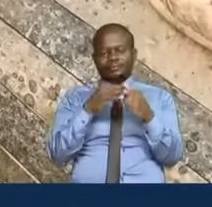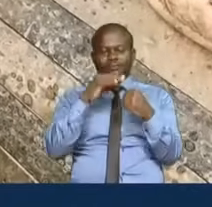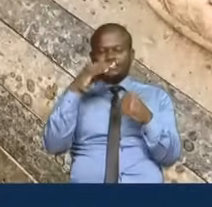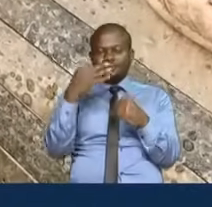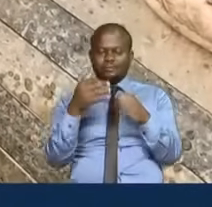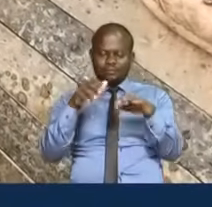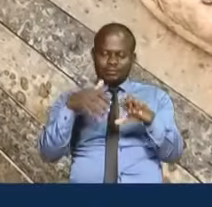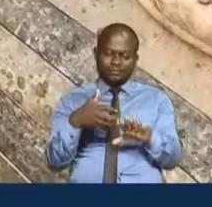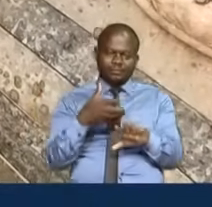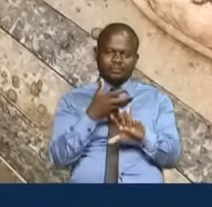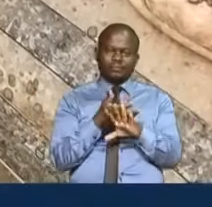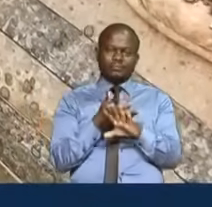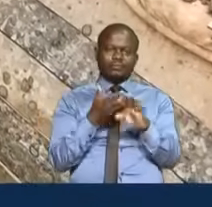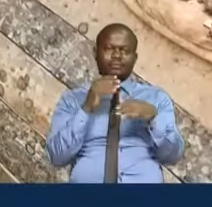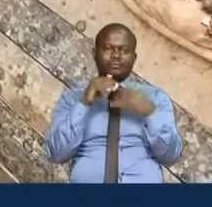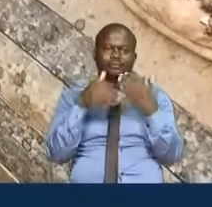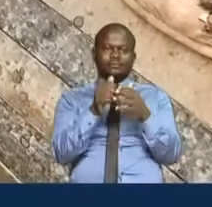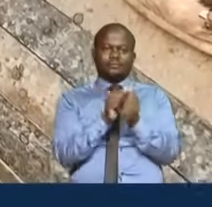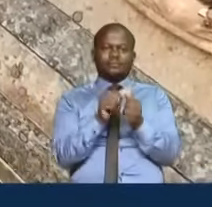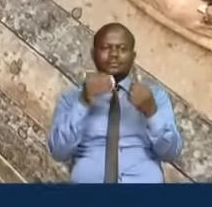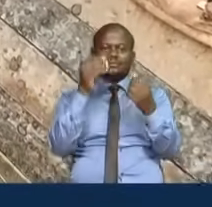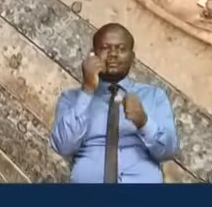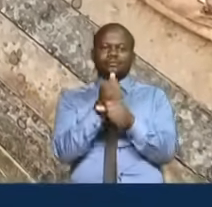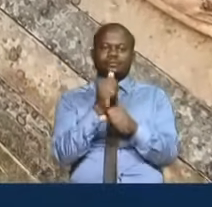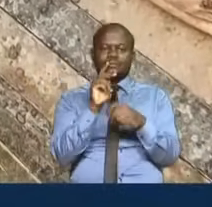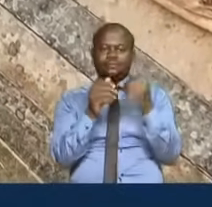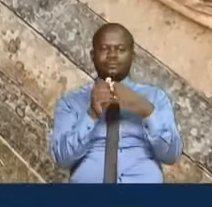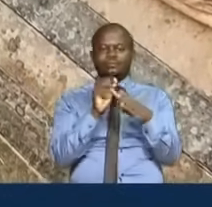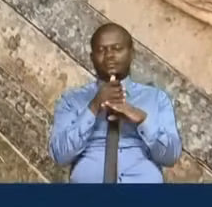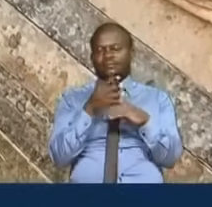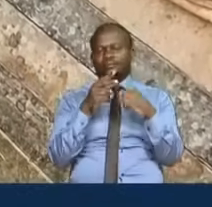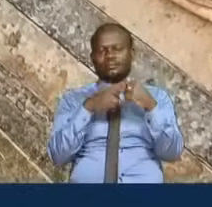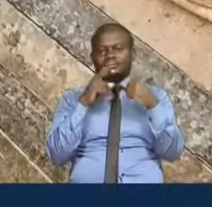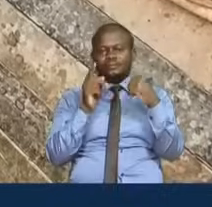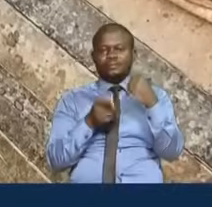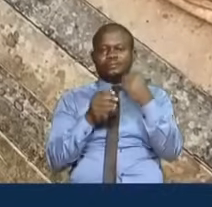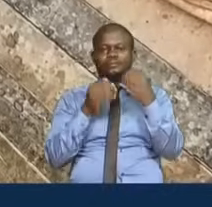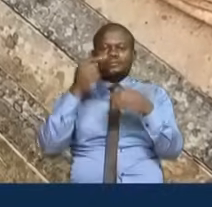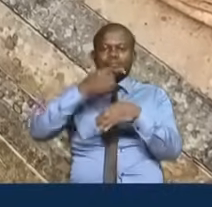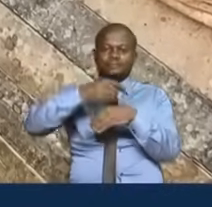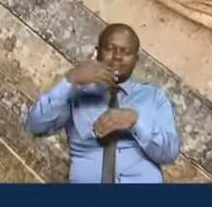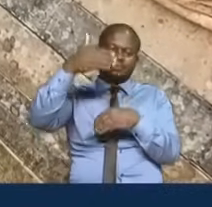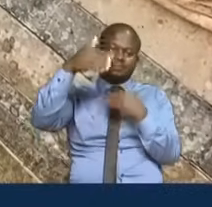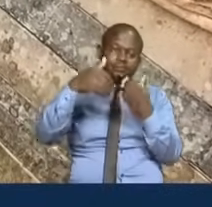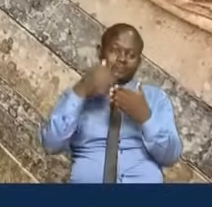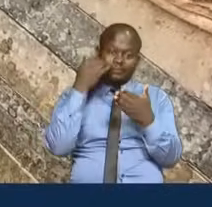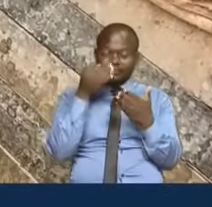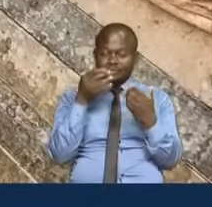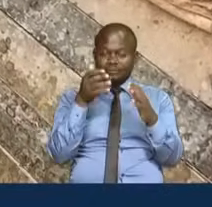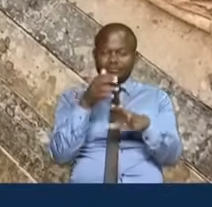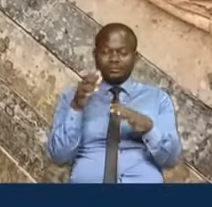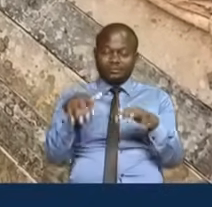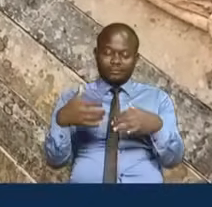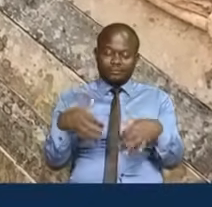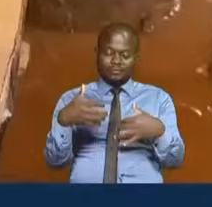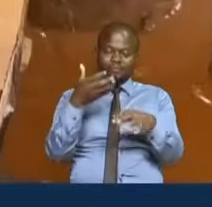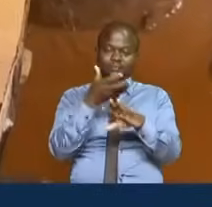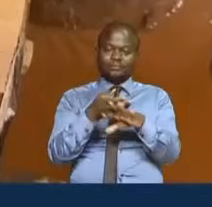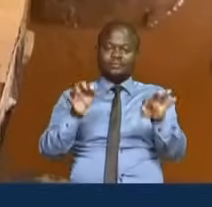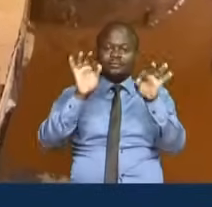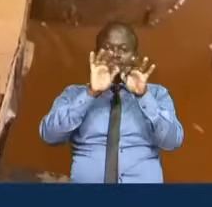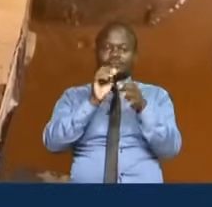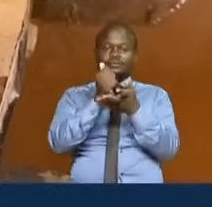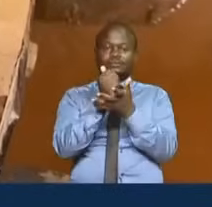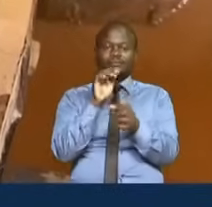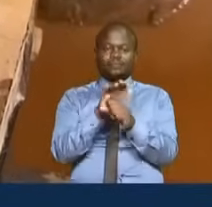bicukura kariyeri byose bigatanga akazi ku baturage 70,000 buri munsi nubwo ubucukuzi bw'amabuye y'agaciro bufitiye runini akarere ka